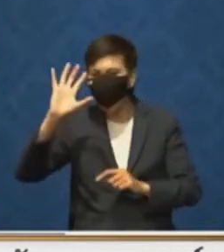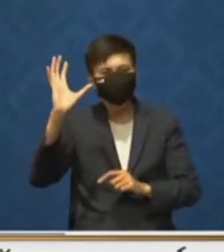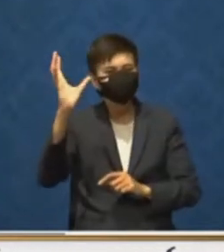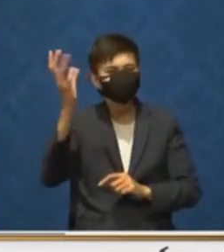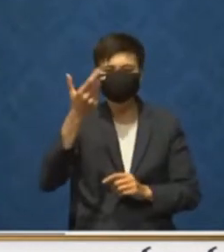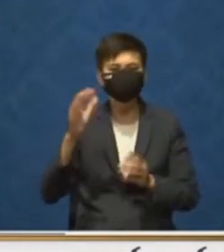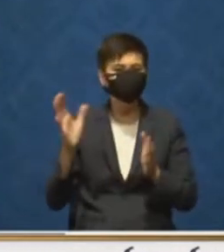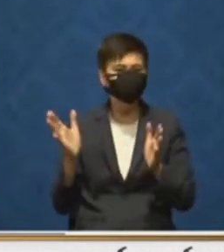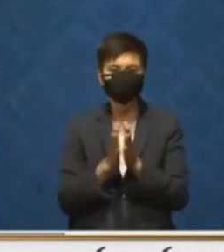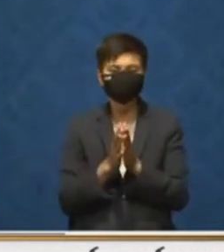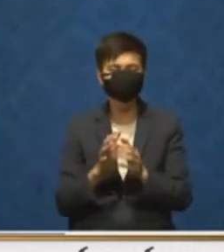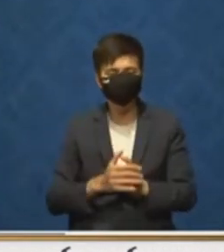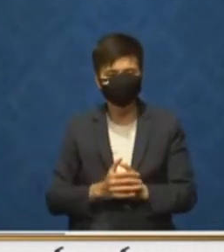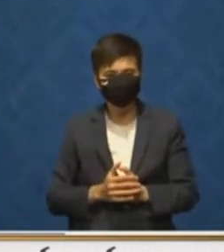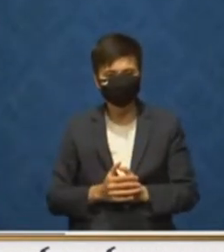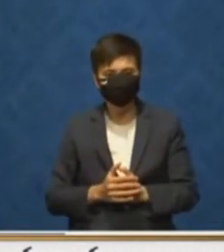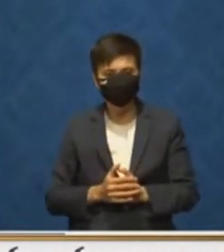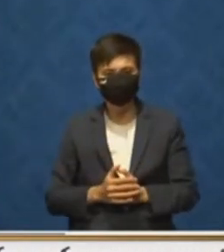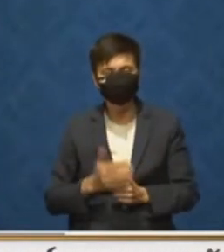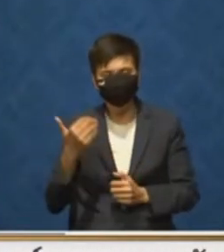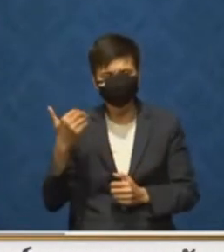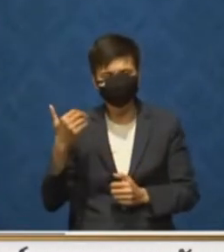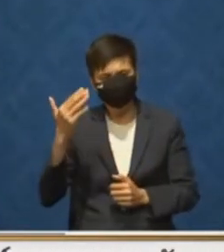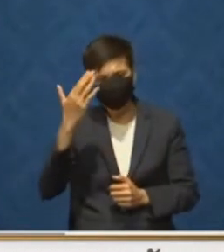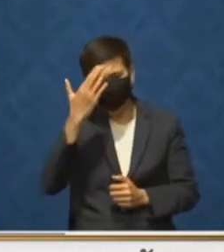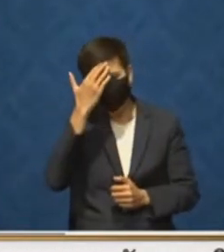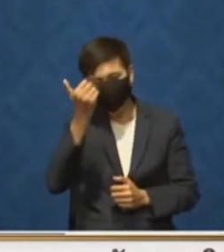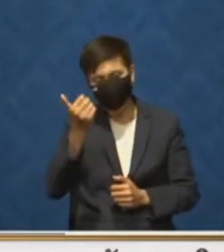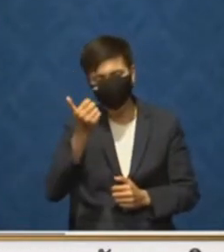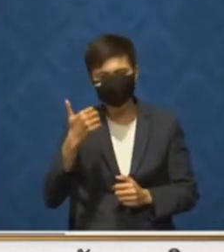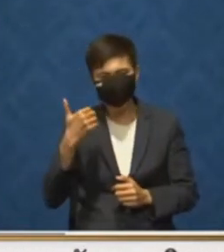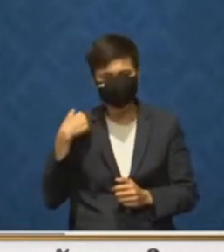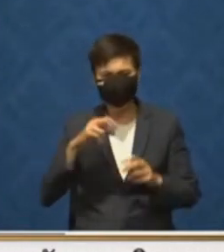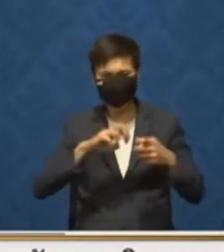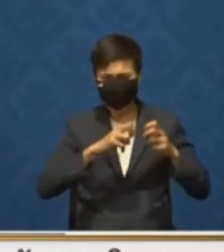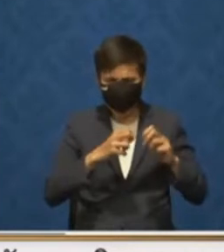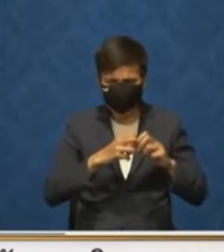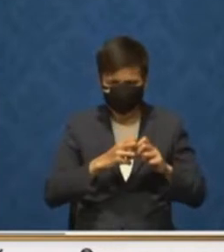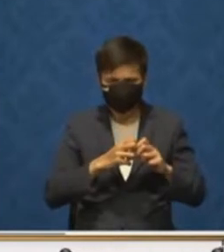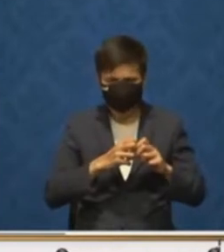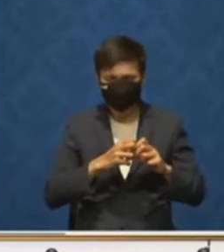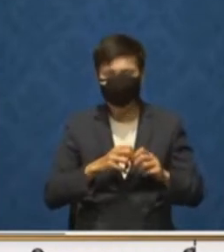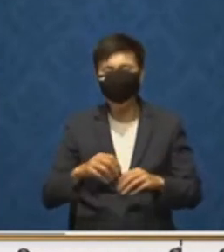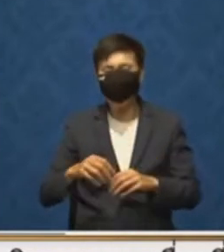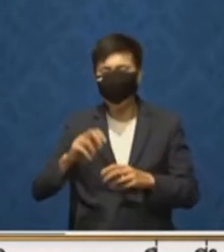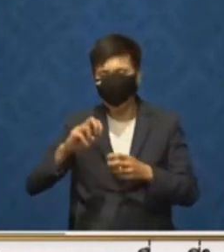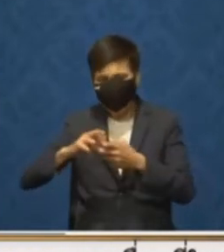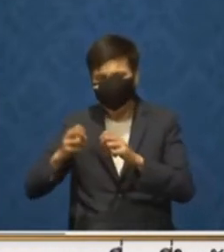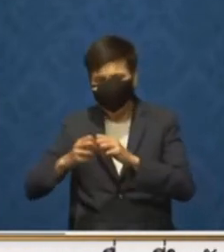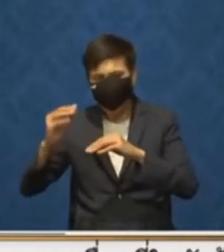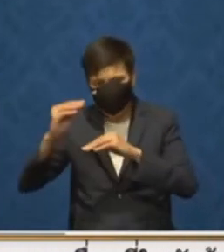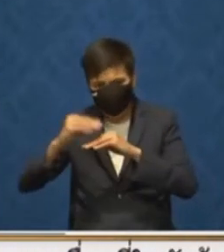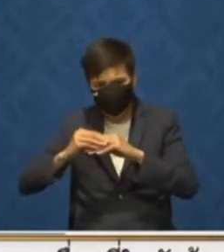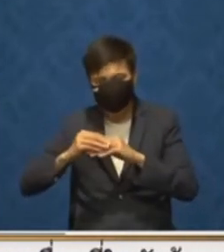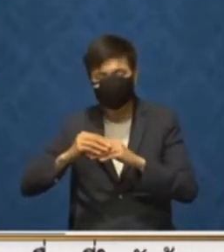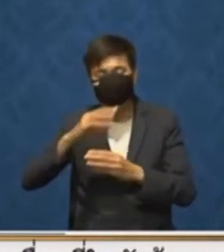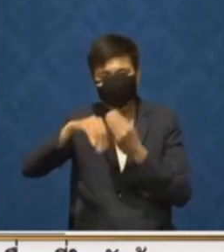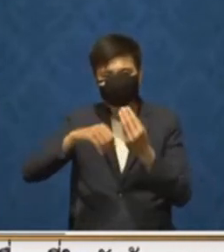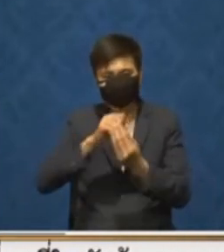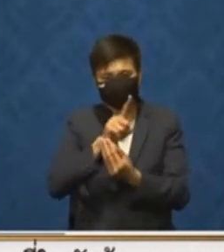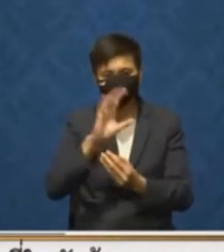ภาวะวิกฤตซ้อนวิกฤตมันเกิดขึ้นในโลกทั้งวิกฤตเศรษฐกิจโลกชะลอตัว